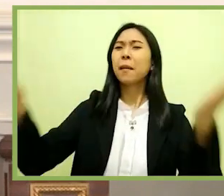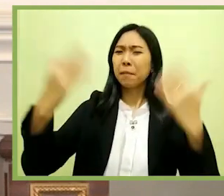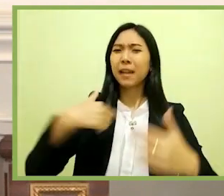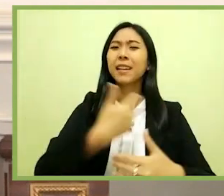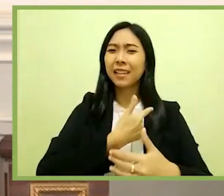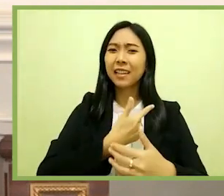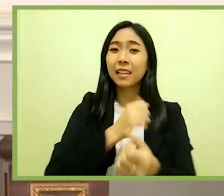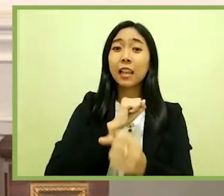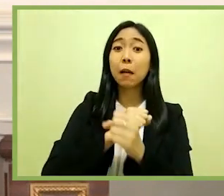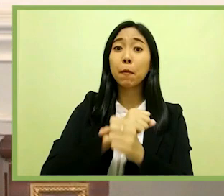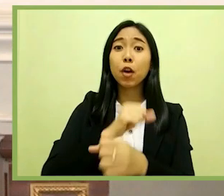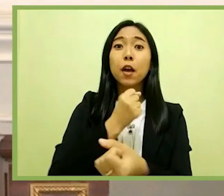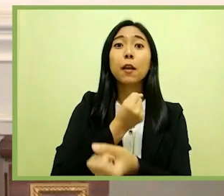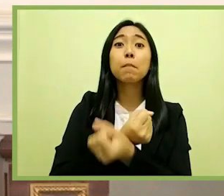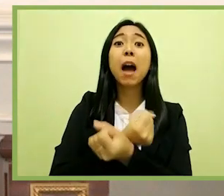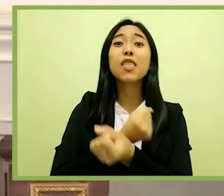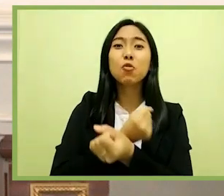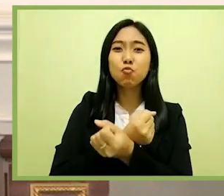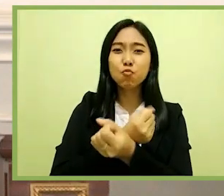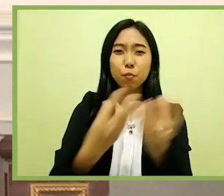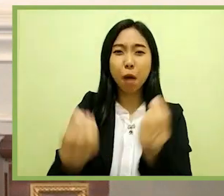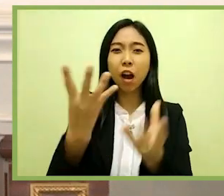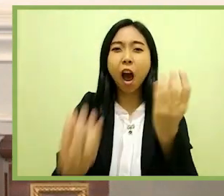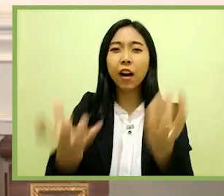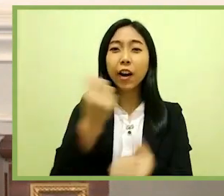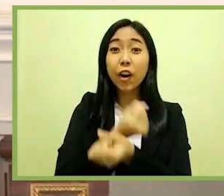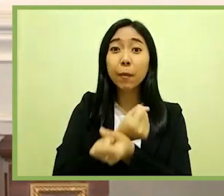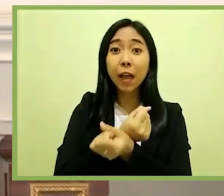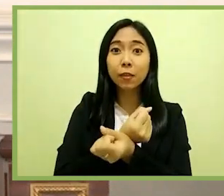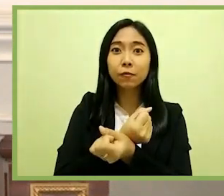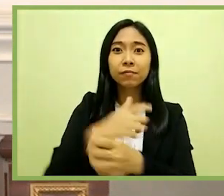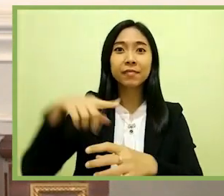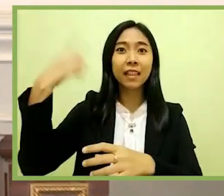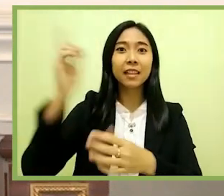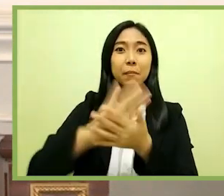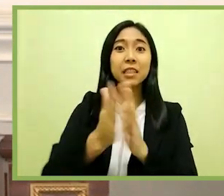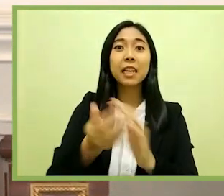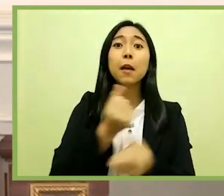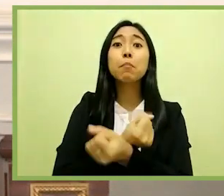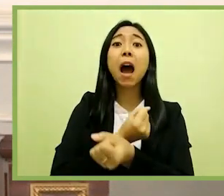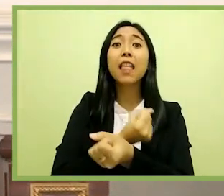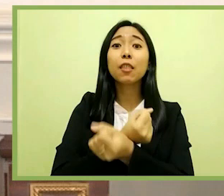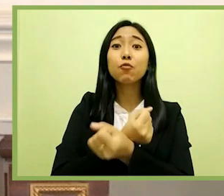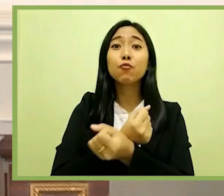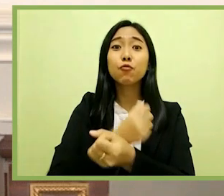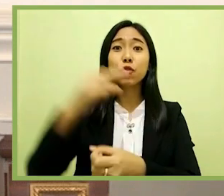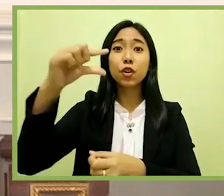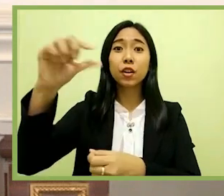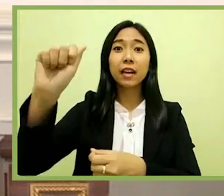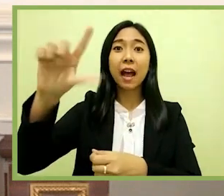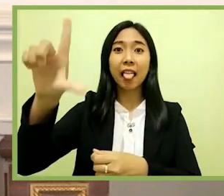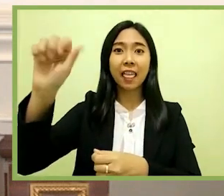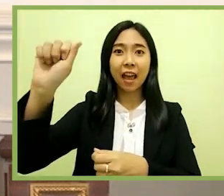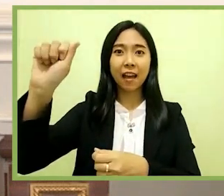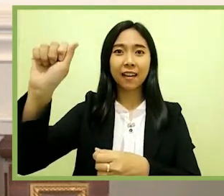dan membakarnya baik-baik. Lalu bata itulah dipakai mereka sebagai batu dan tergala-gala sebagai tanah liat. Juga